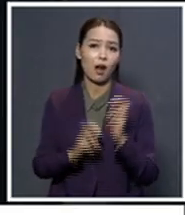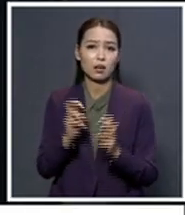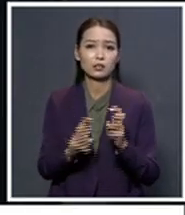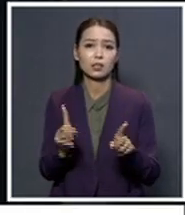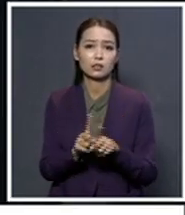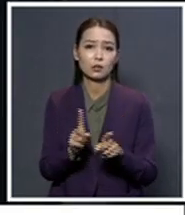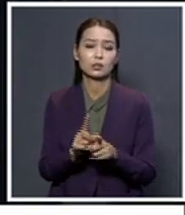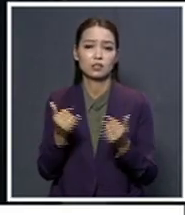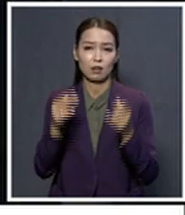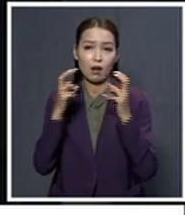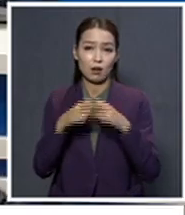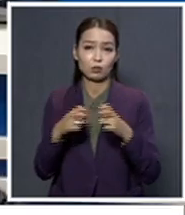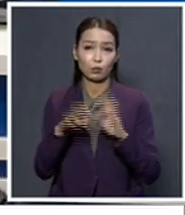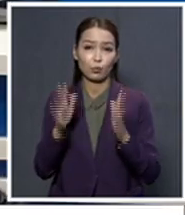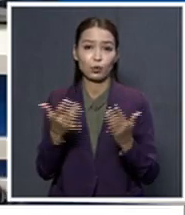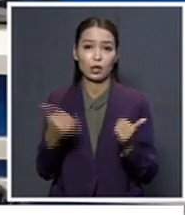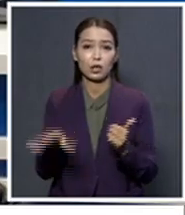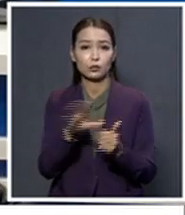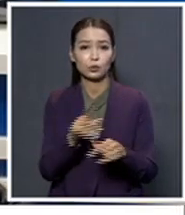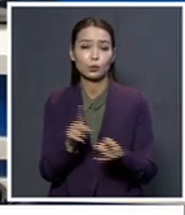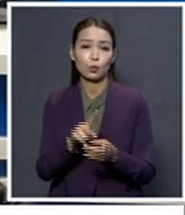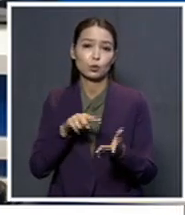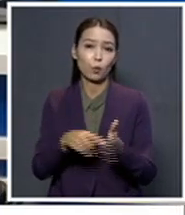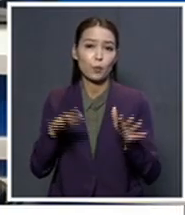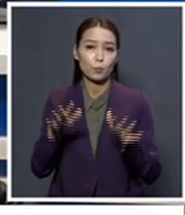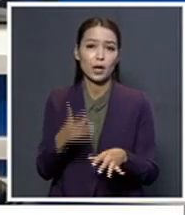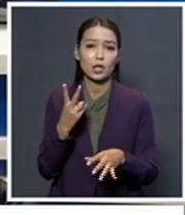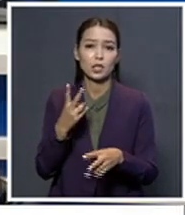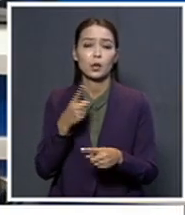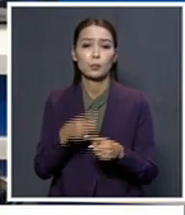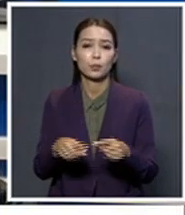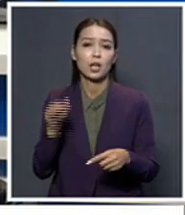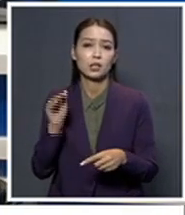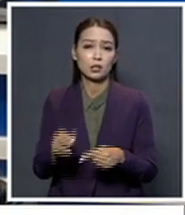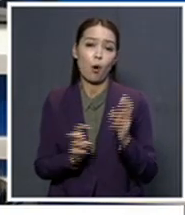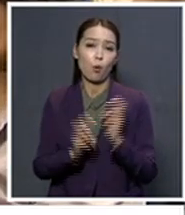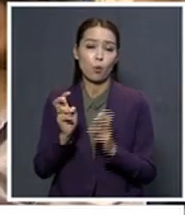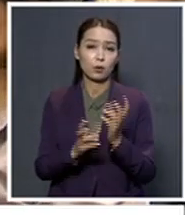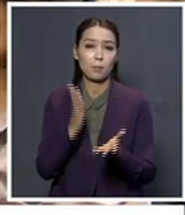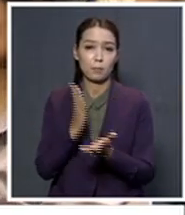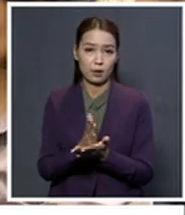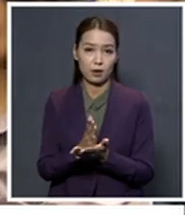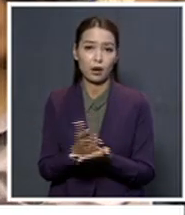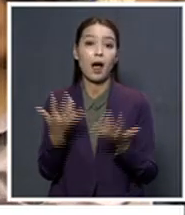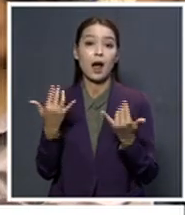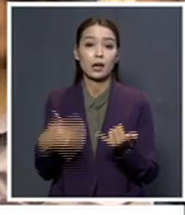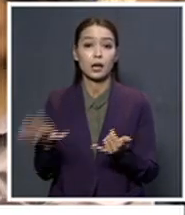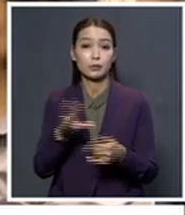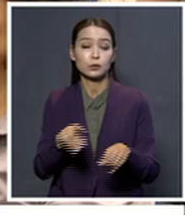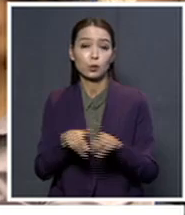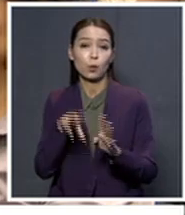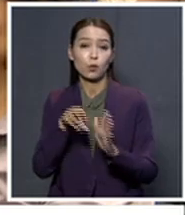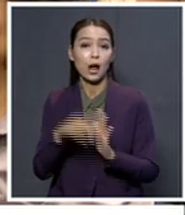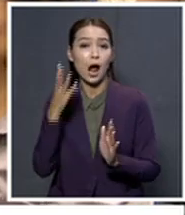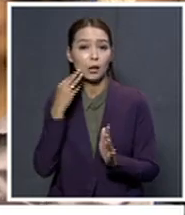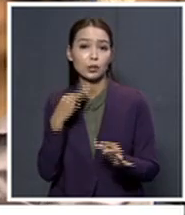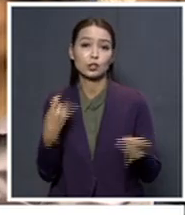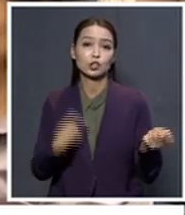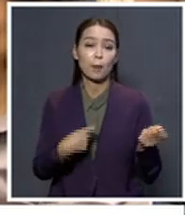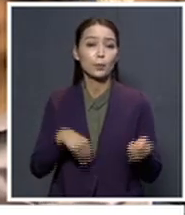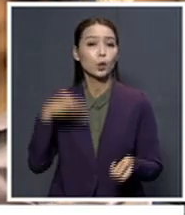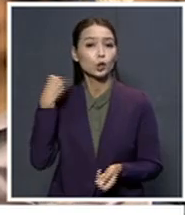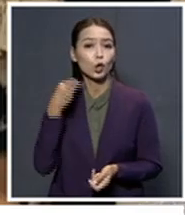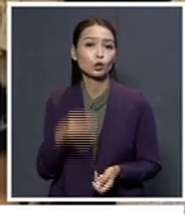түрде мониторинг жүргізілді. Қазір тұрақтандыру қорында 2,5 мың тонна өнім бар дейді мамандар. Сонымен бірге Алматы мен Жамбыл және